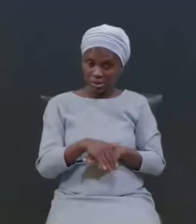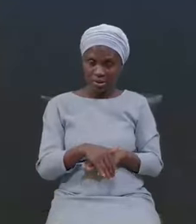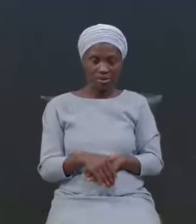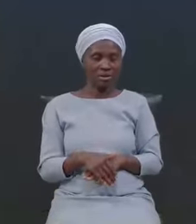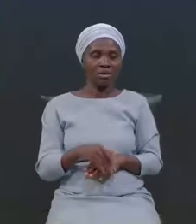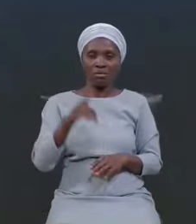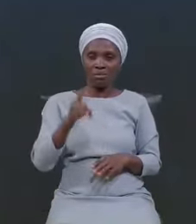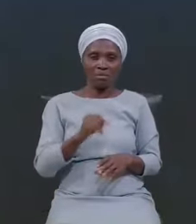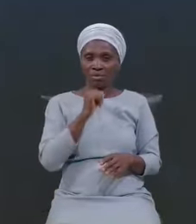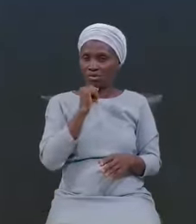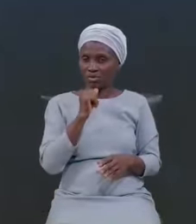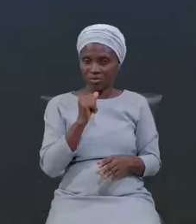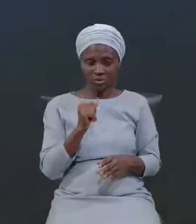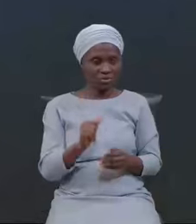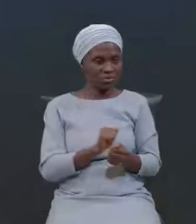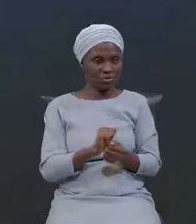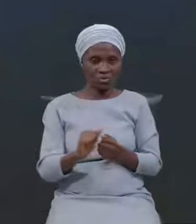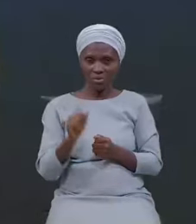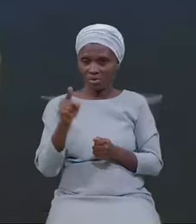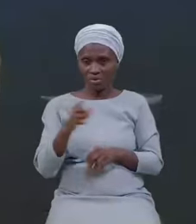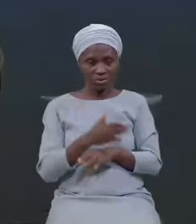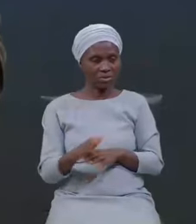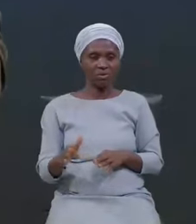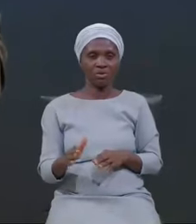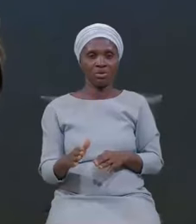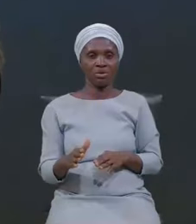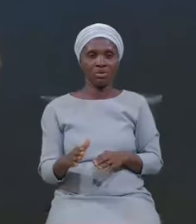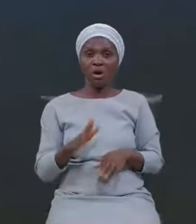Le Seigneur veut faire quelque chose.